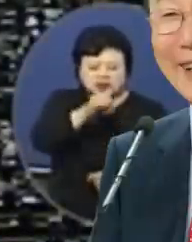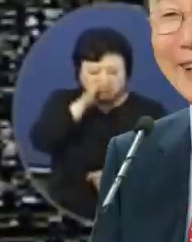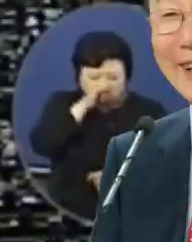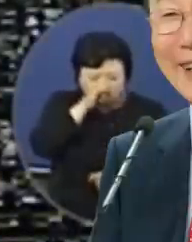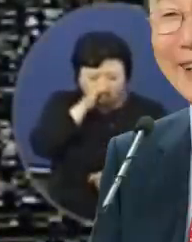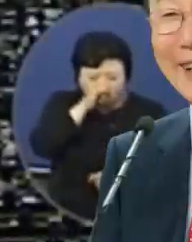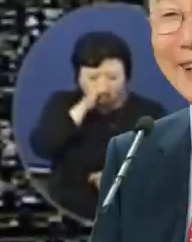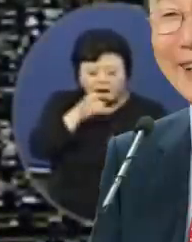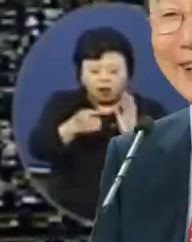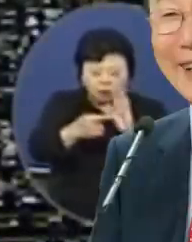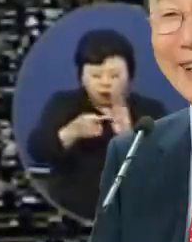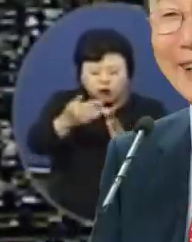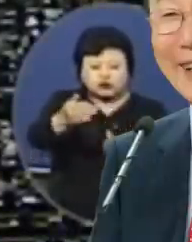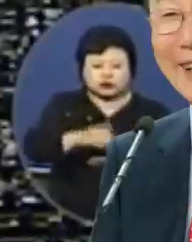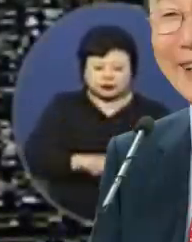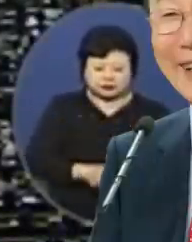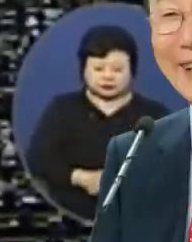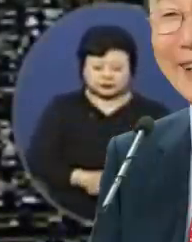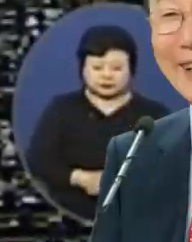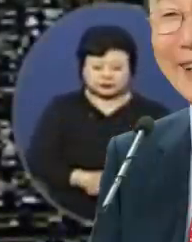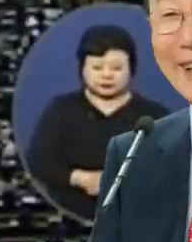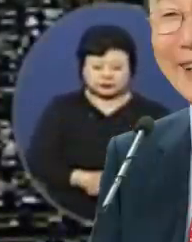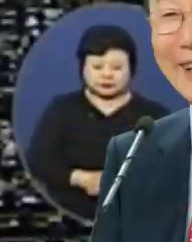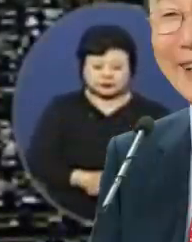것을 그들에게 보여주시기를